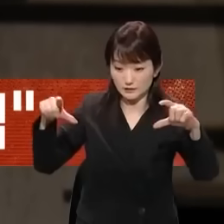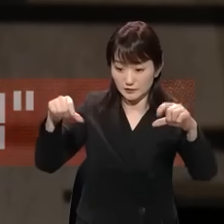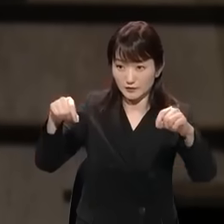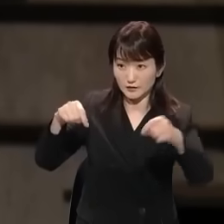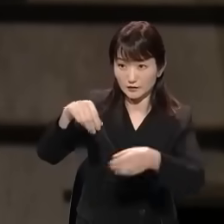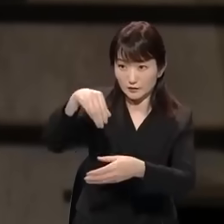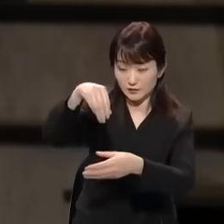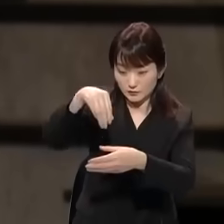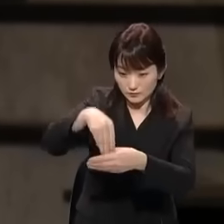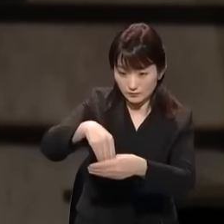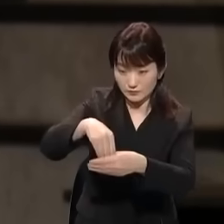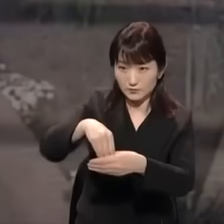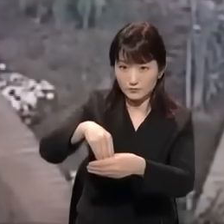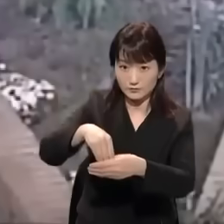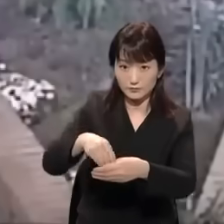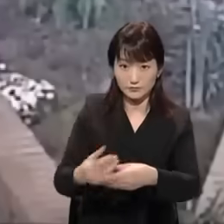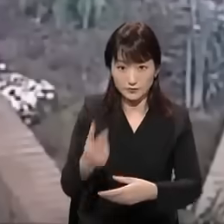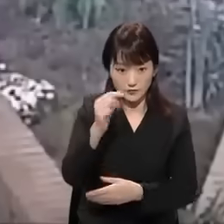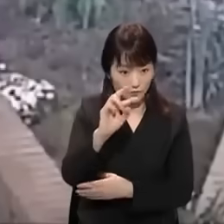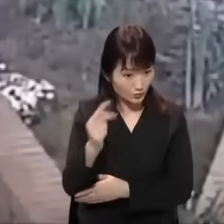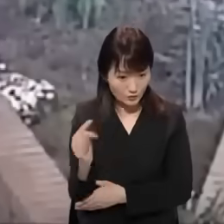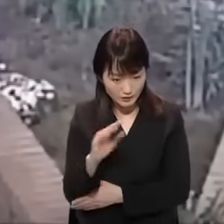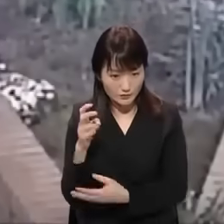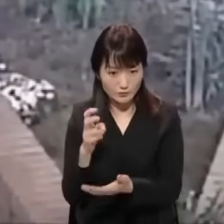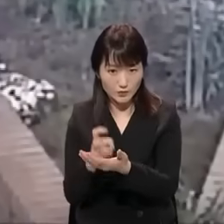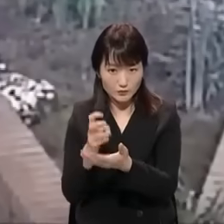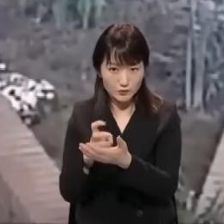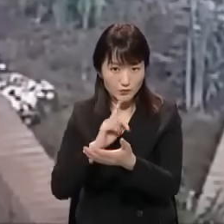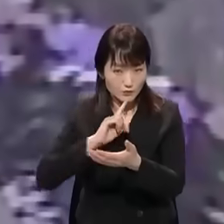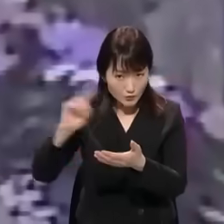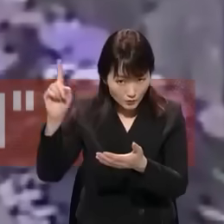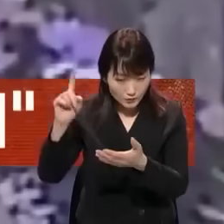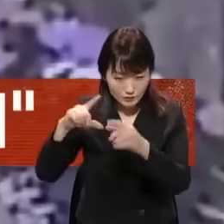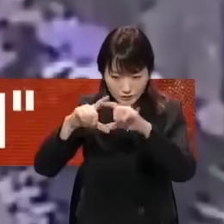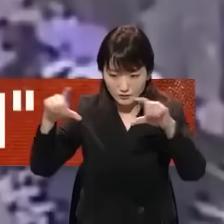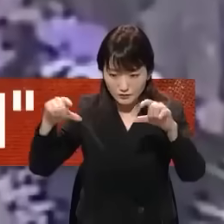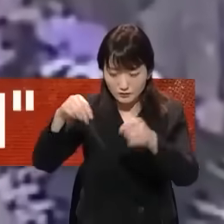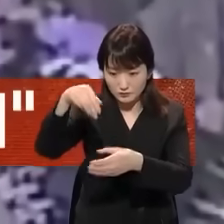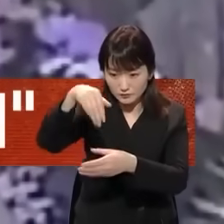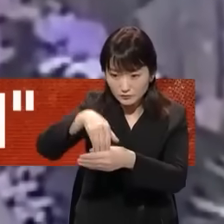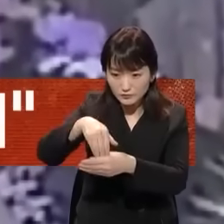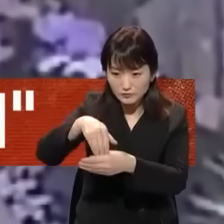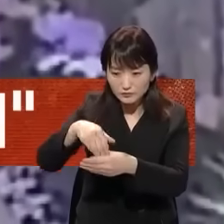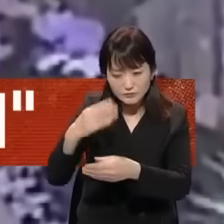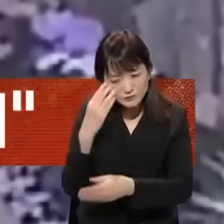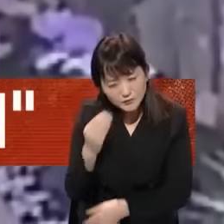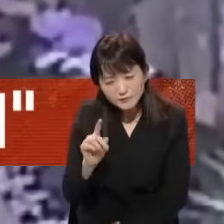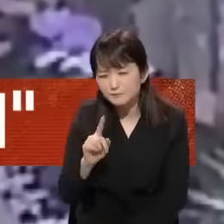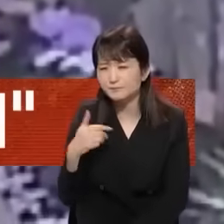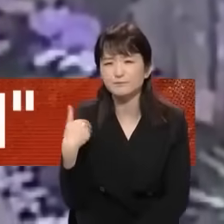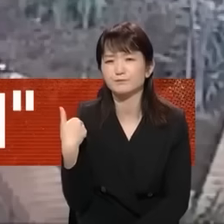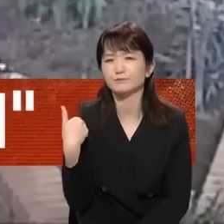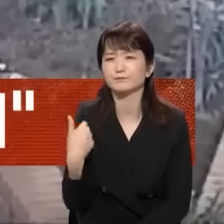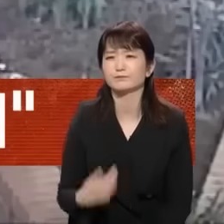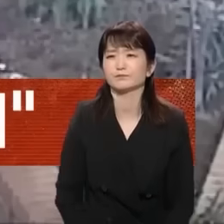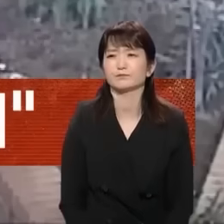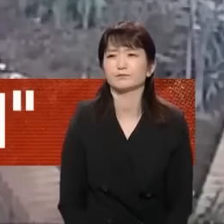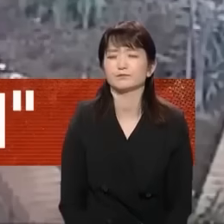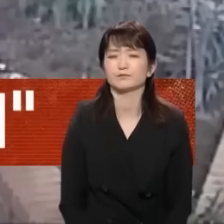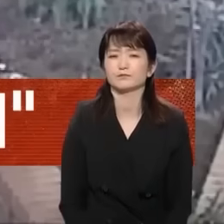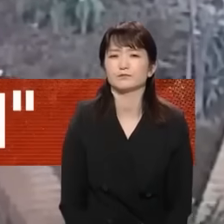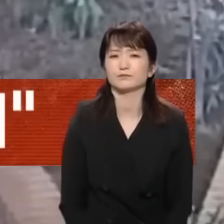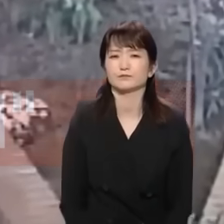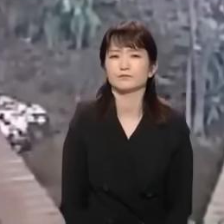갖다 놓지 않으면 돌려주지 않으면 법적 조치를 하겠다라고 꽂아 놓으셨는데 봤을지 모르겠습니다 아